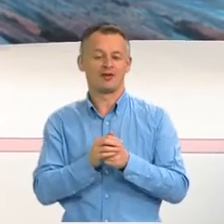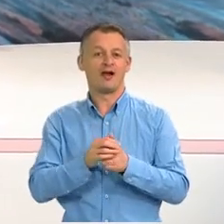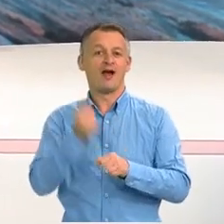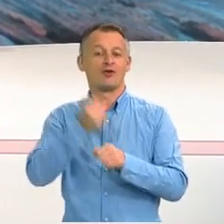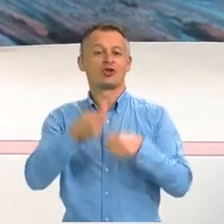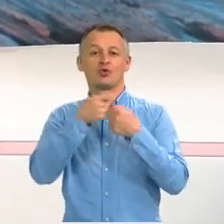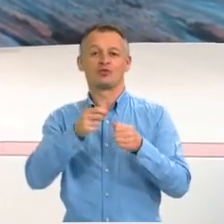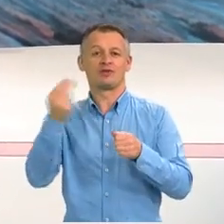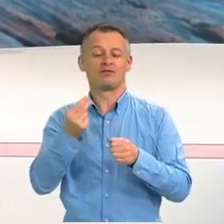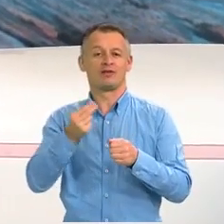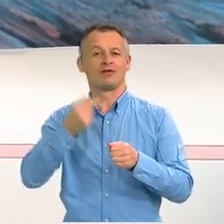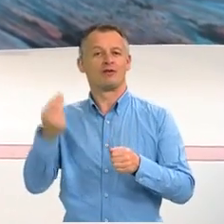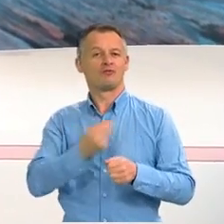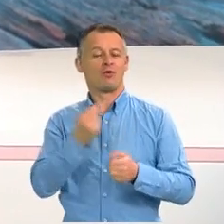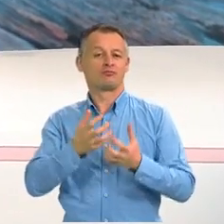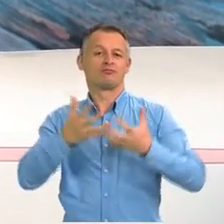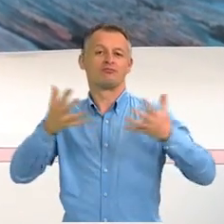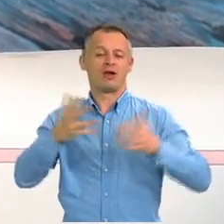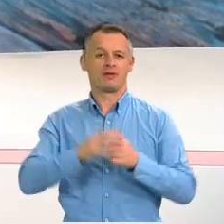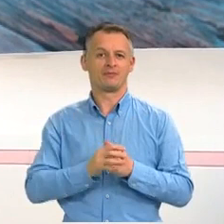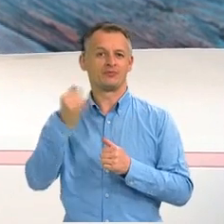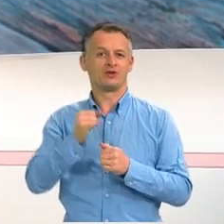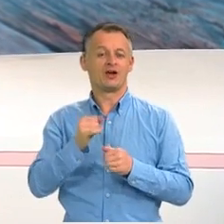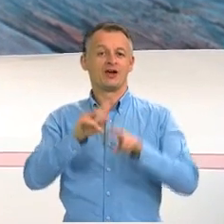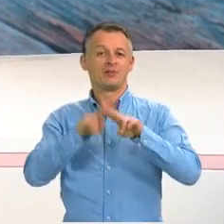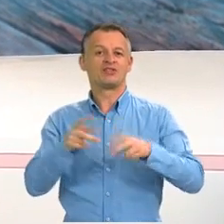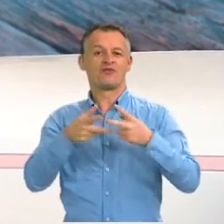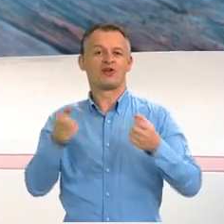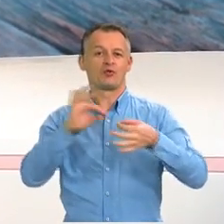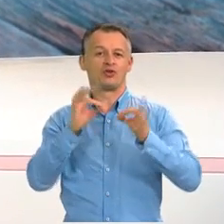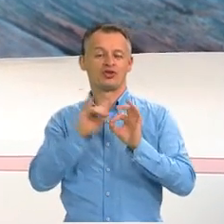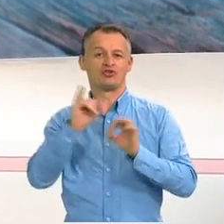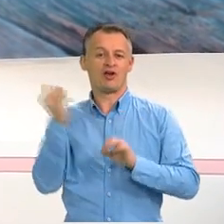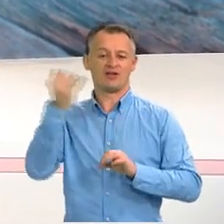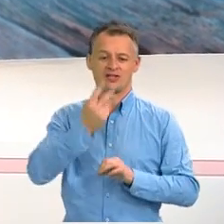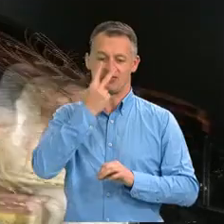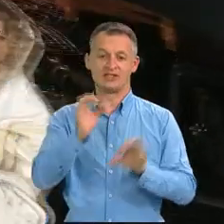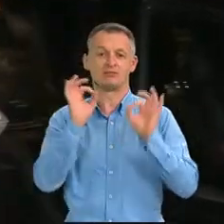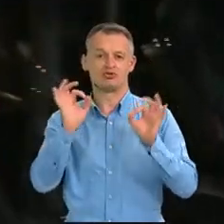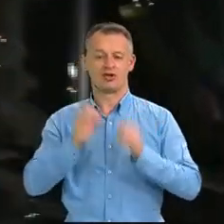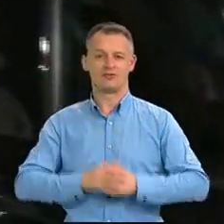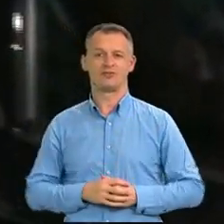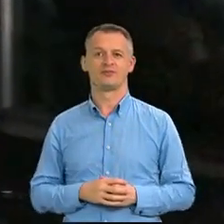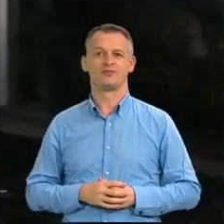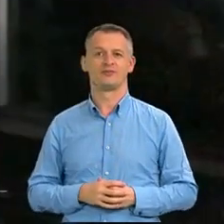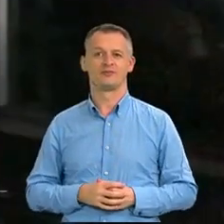grandios. Aparițiile vedetelor i-au lăsat fără cuvinte pe cei care au venit special să le vadă.